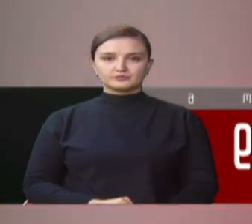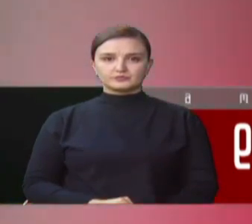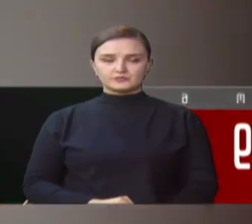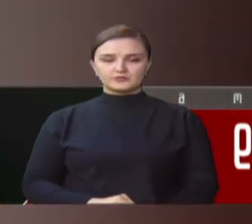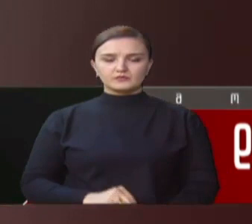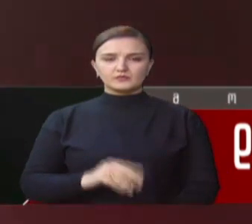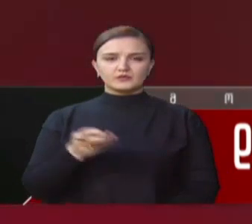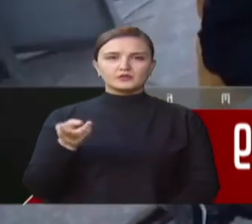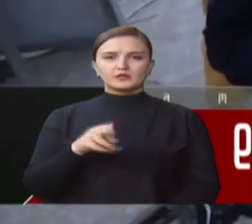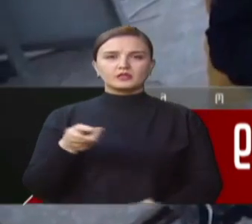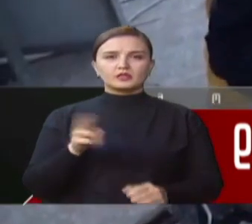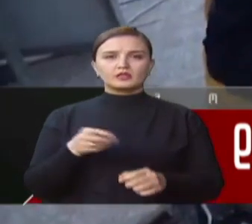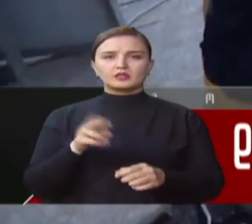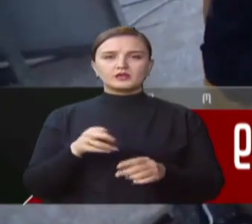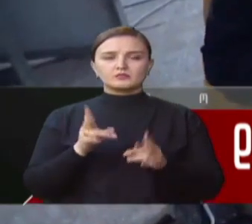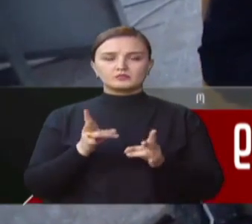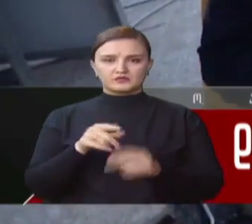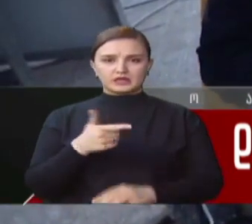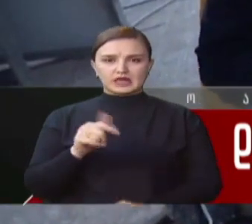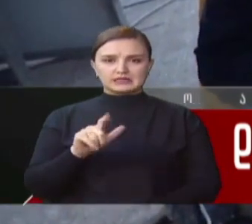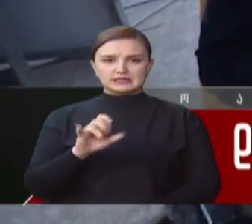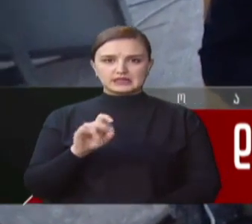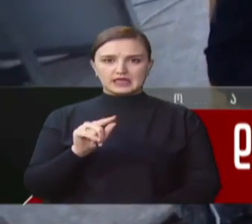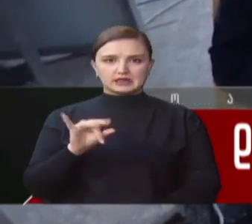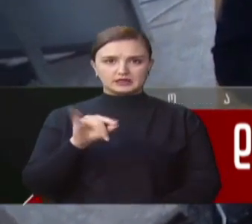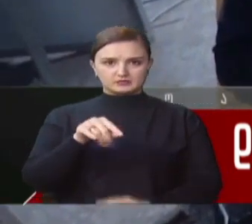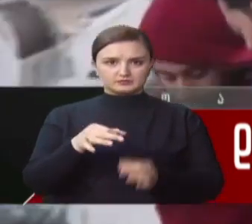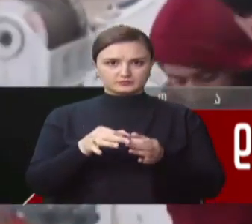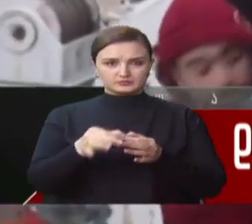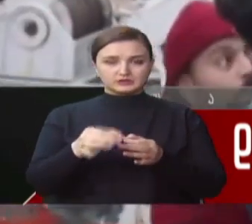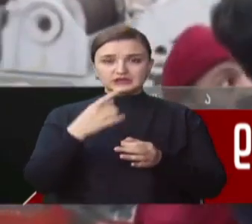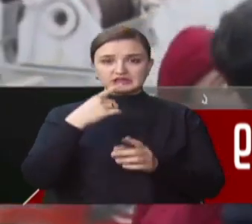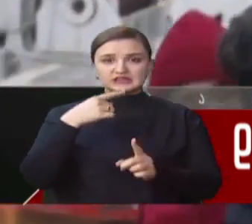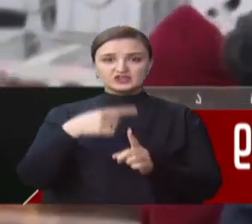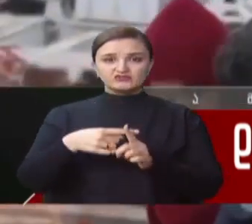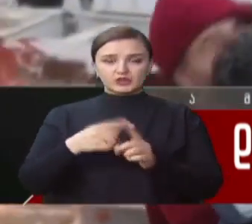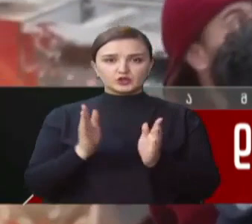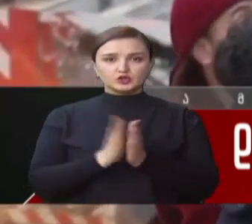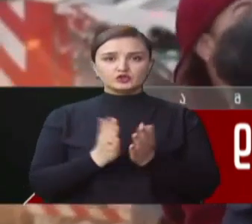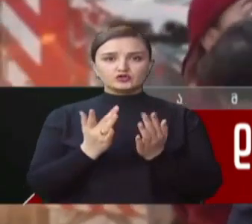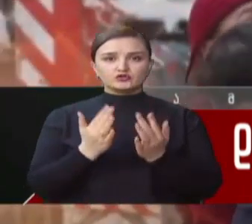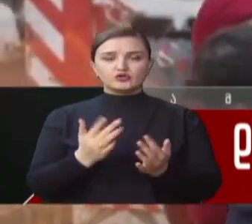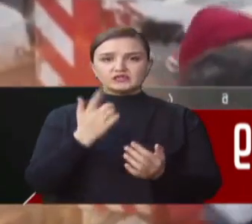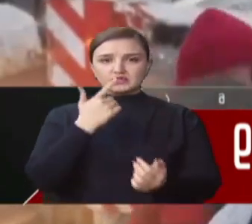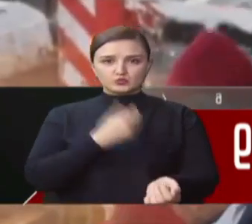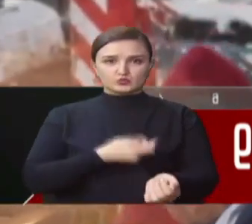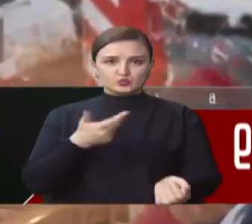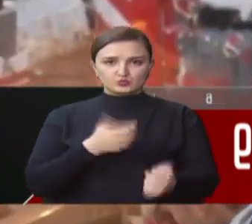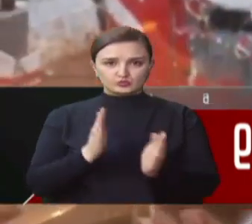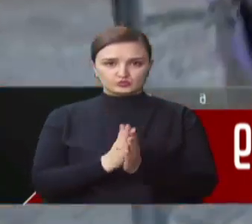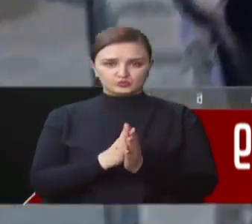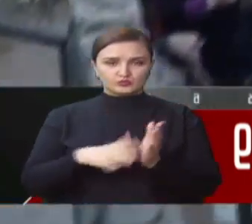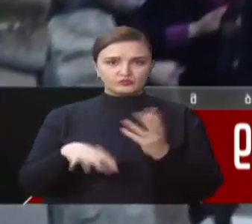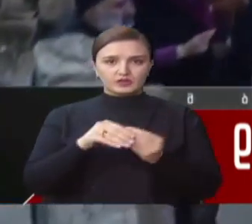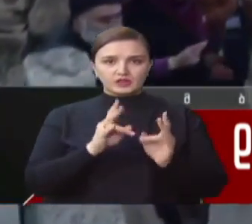Ხერბლი ყველაზე დიდი გაზიანთებშია. Ადგილობრივი წითელი ჯვარი მოსახლეობისგან სისხლის დონაციას ითხოვს დაშავებულებისთვის. Თურქეთის